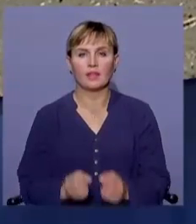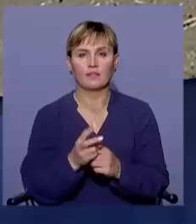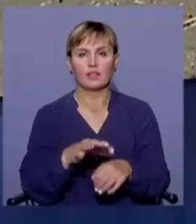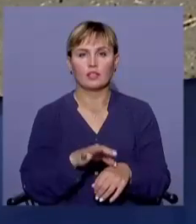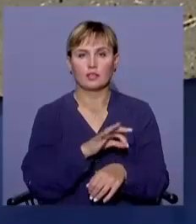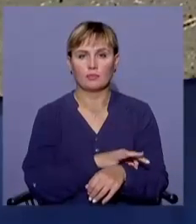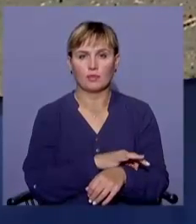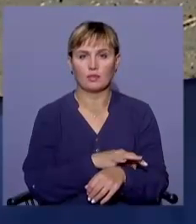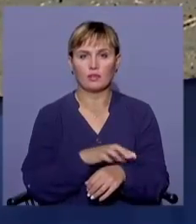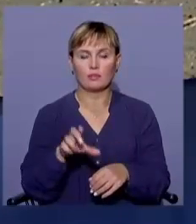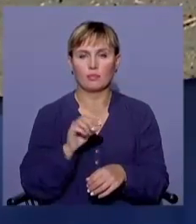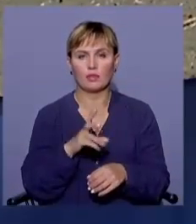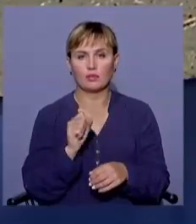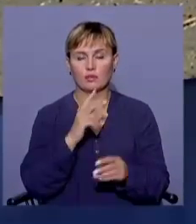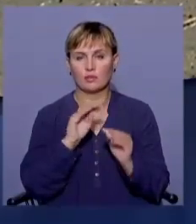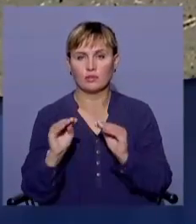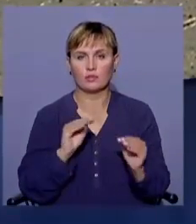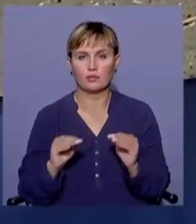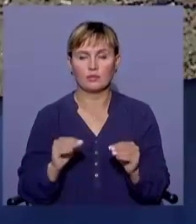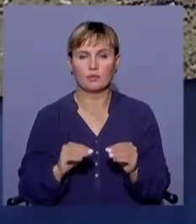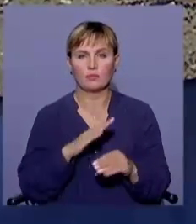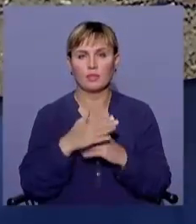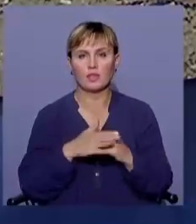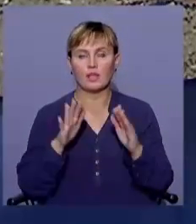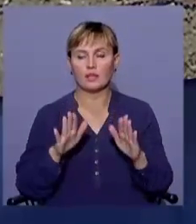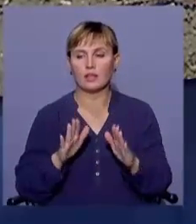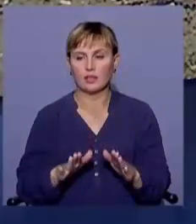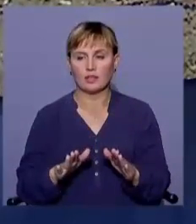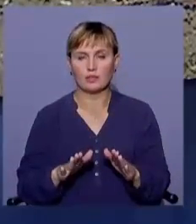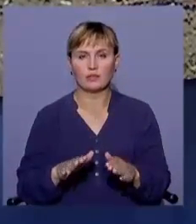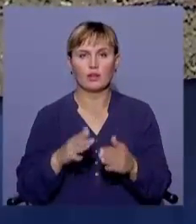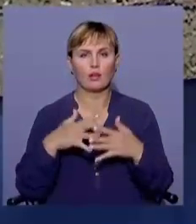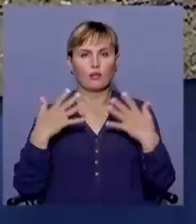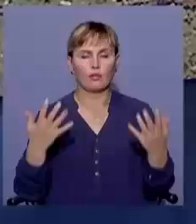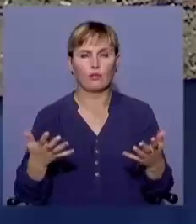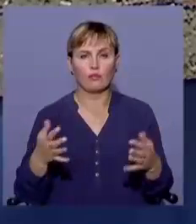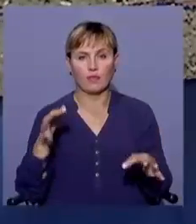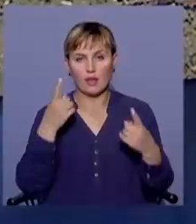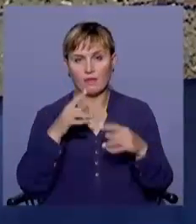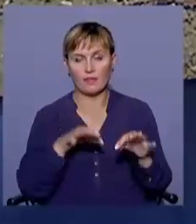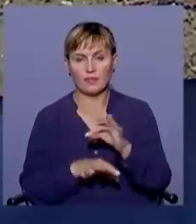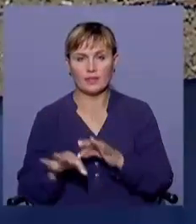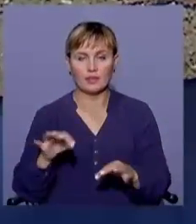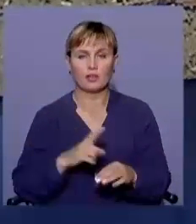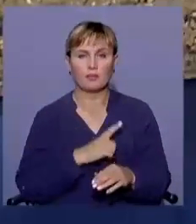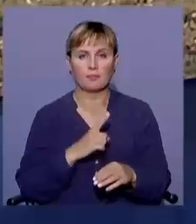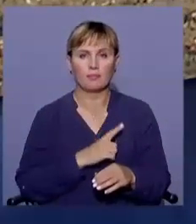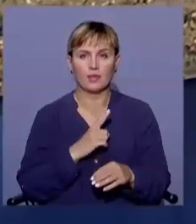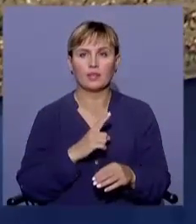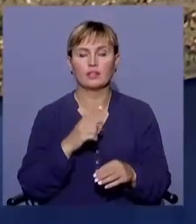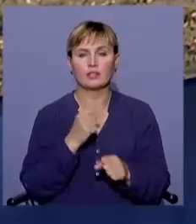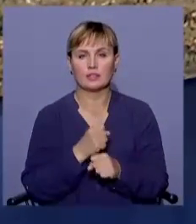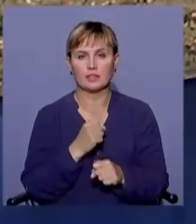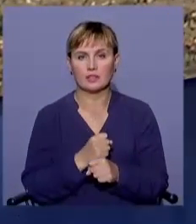12-метровая белка вскоре украсит площадь перед Атакентом в Алматы. Огромную скульптуру автор проекта, британский мастер Алекс